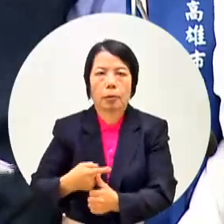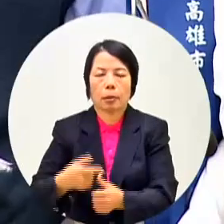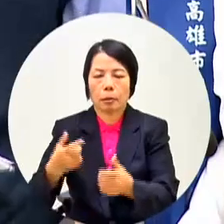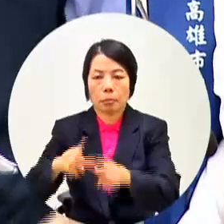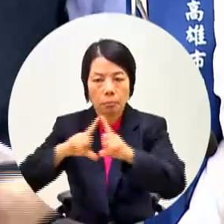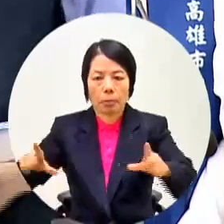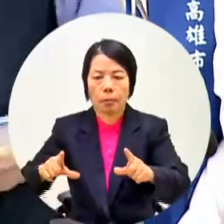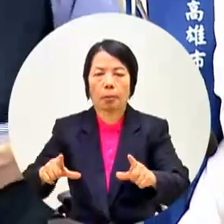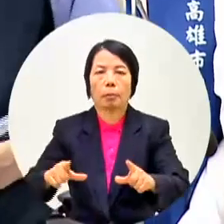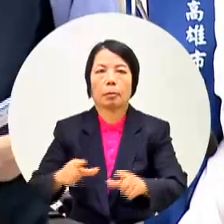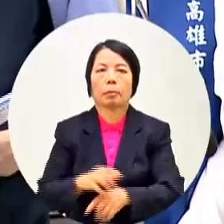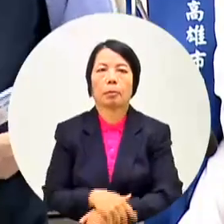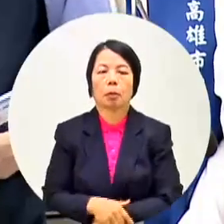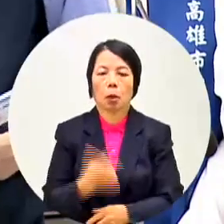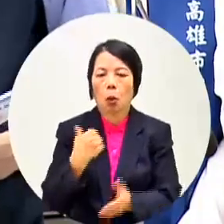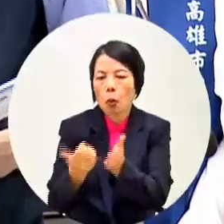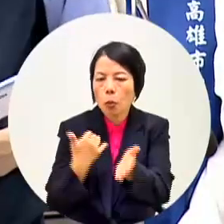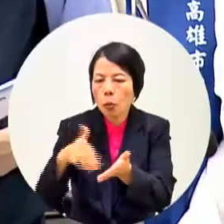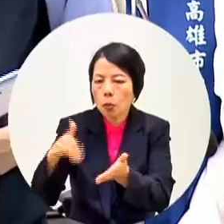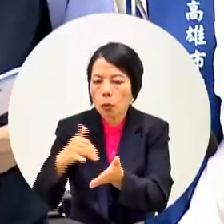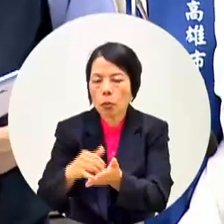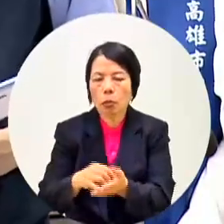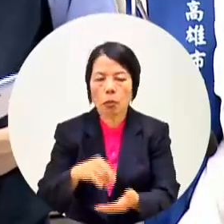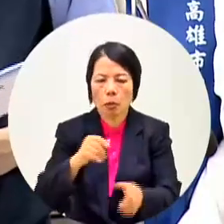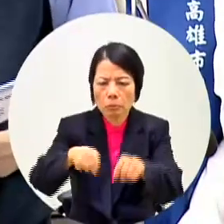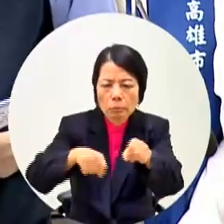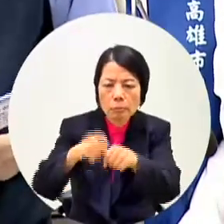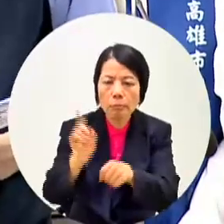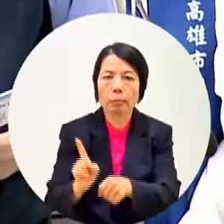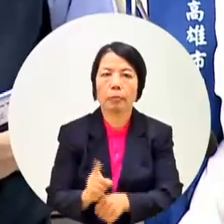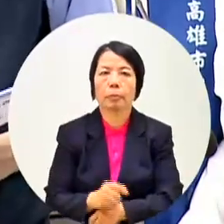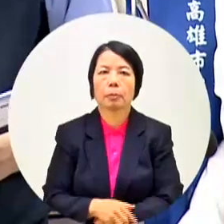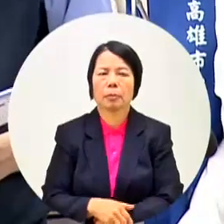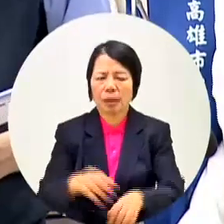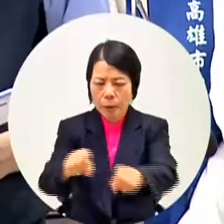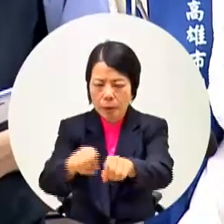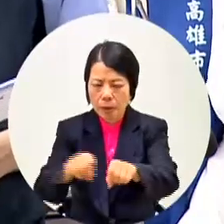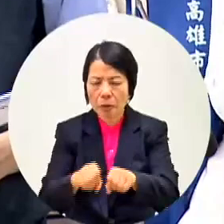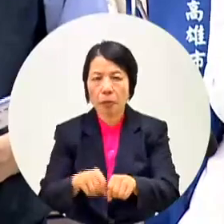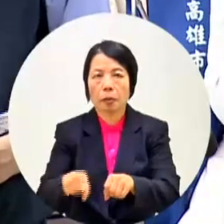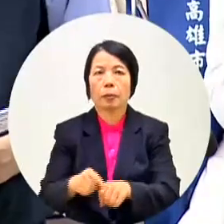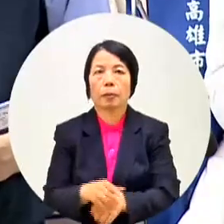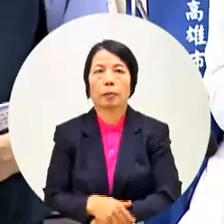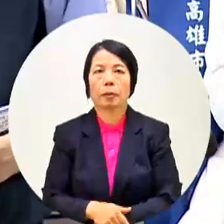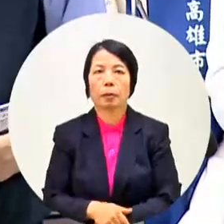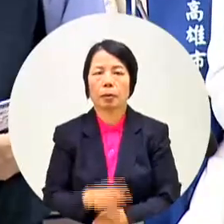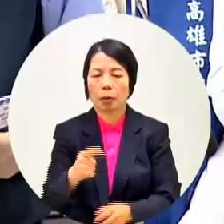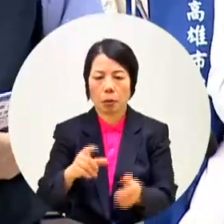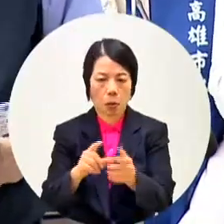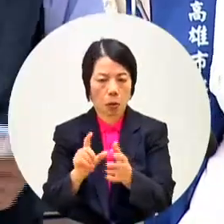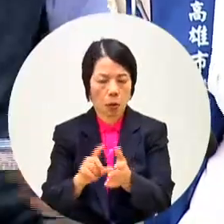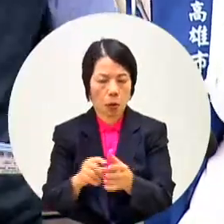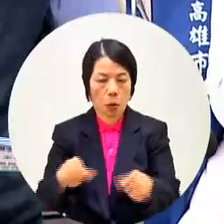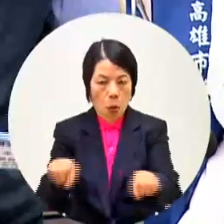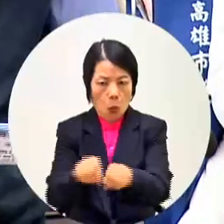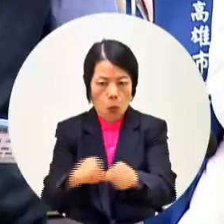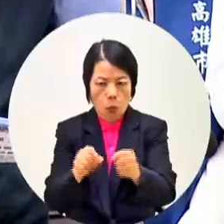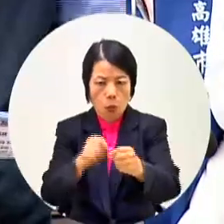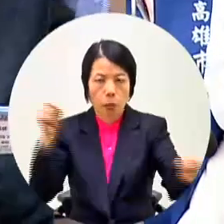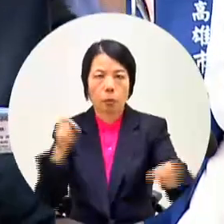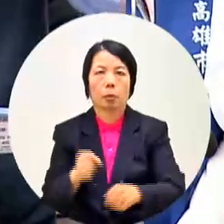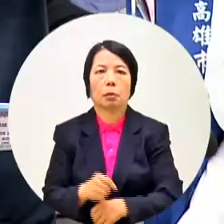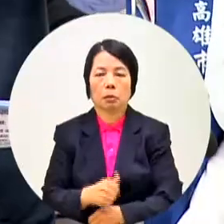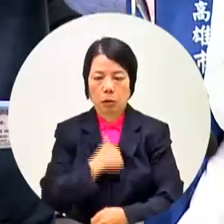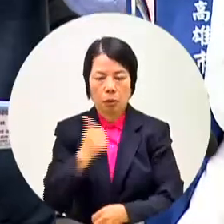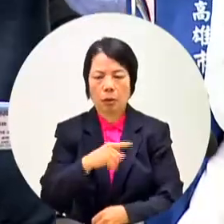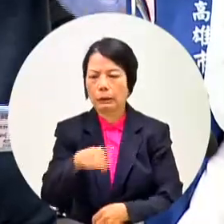得？在管线呢，因为我们看大概这么长的一些管线呢，实在是很让人担忧。那路坪这边呢，您